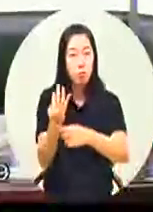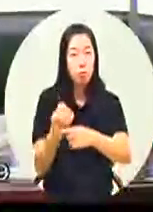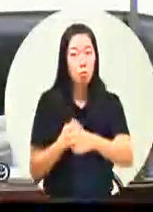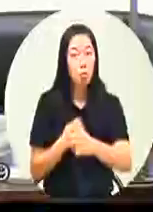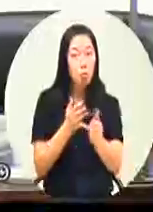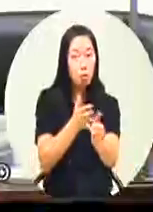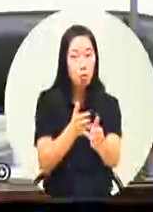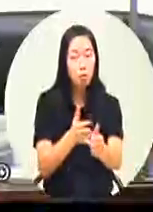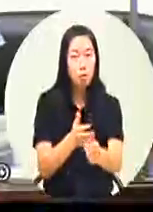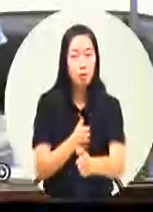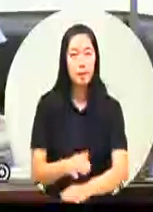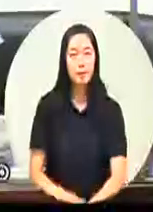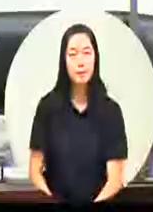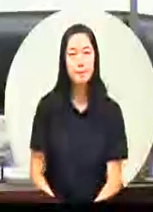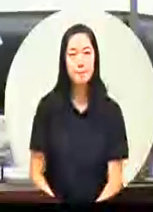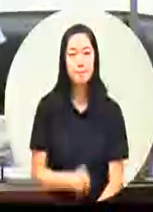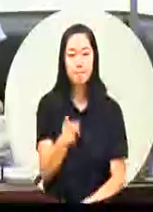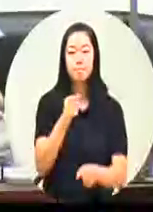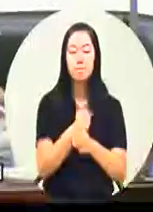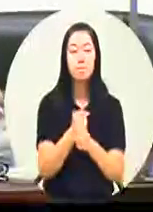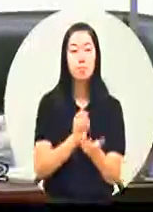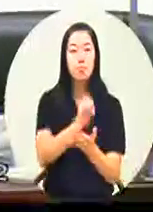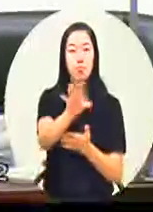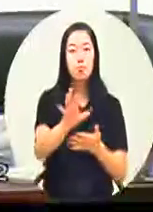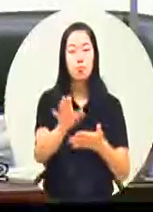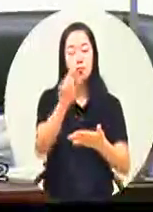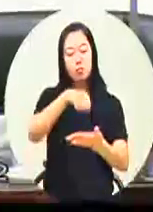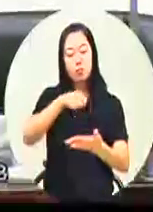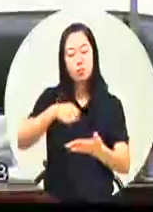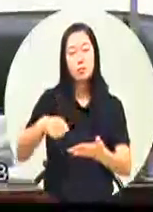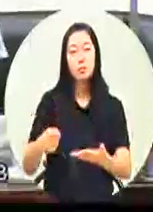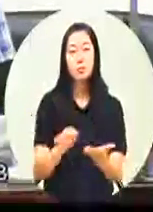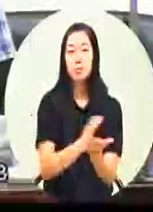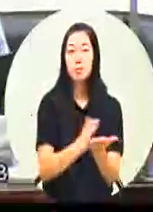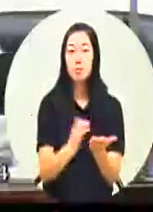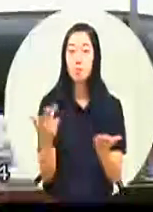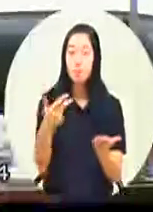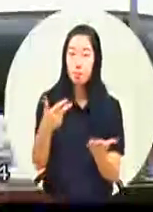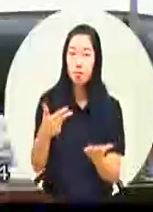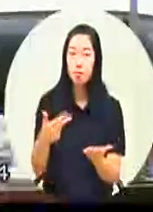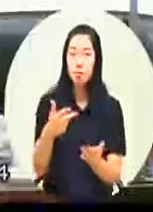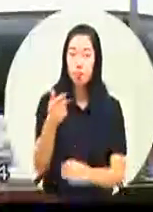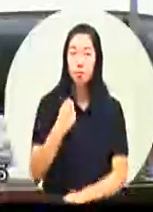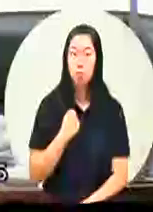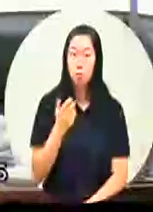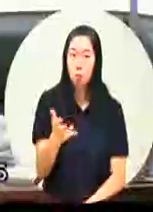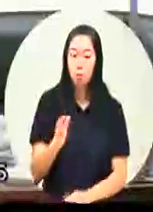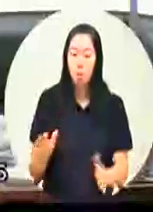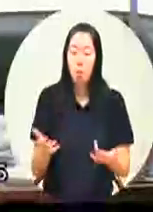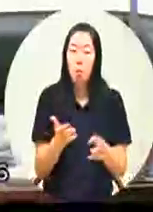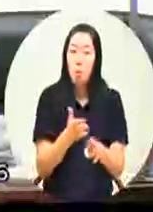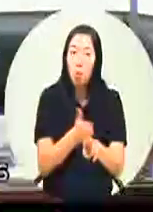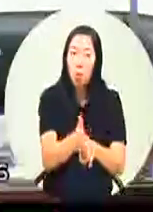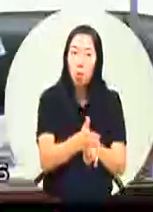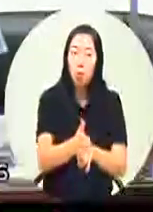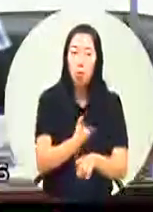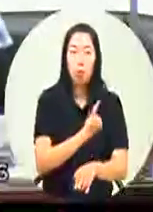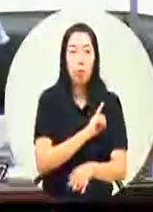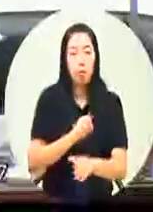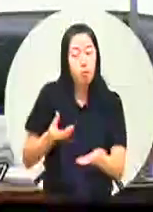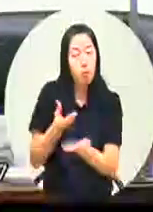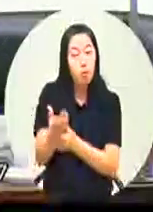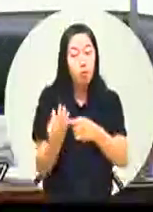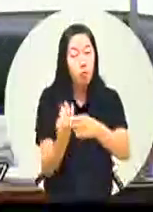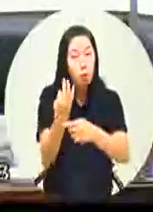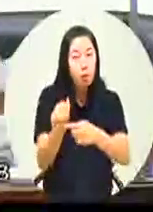的工作报告里面哈，第七页，你知道我们的轻轨自偿率，我们的这安自